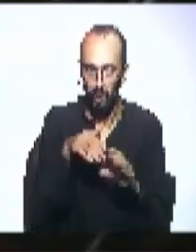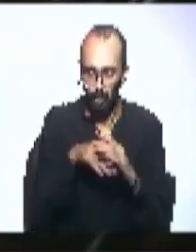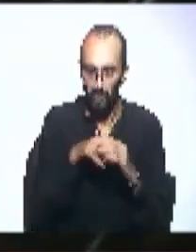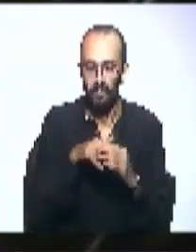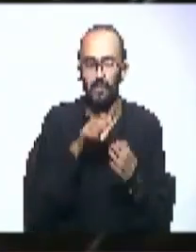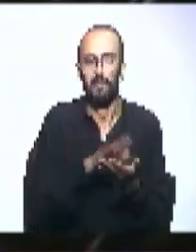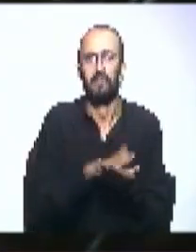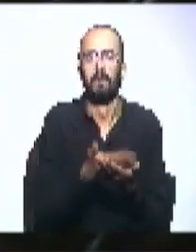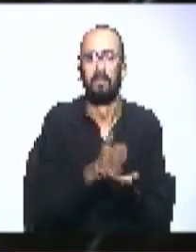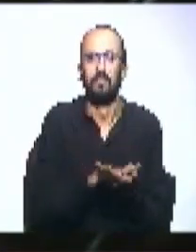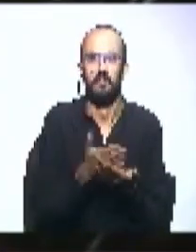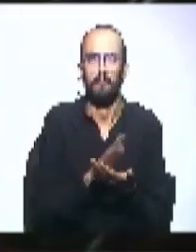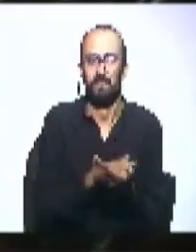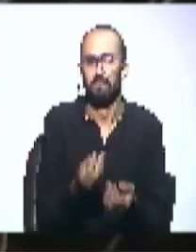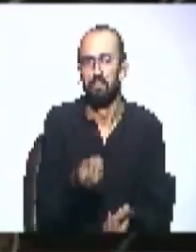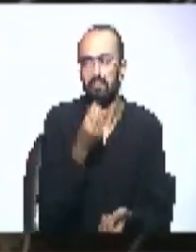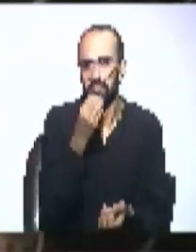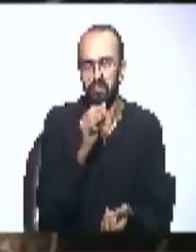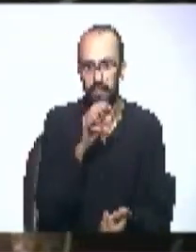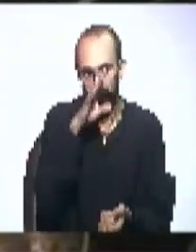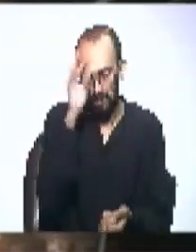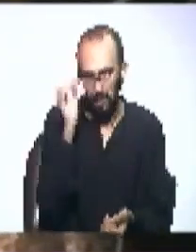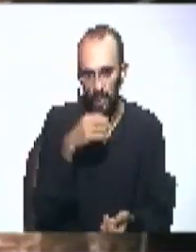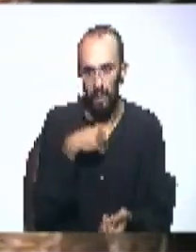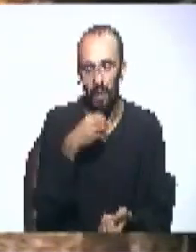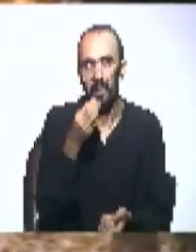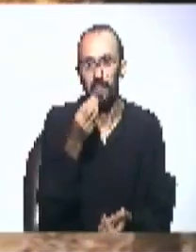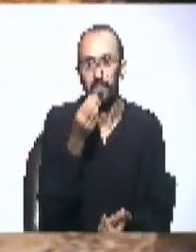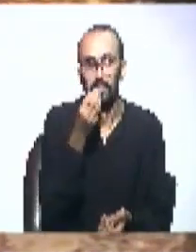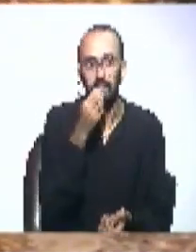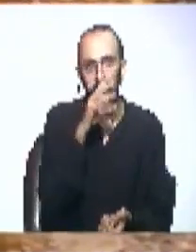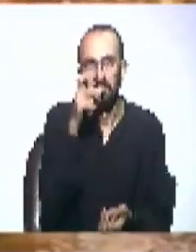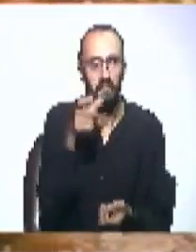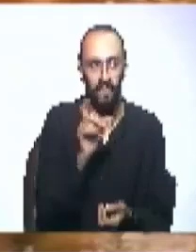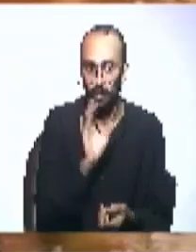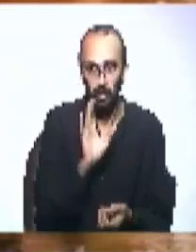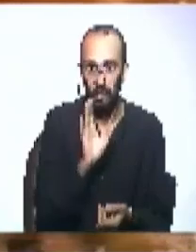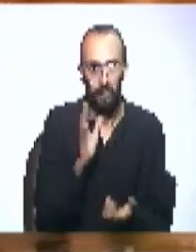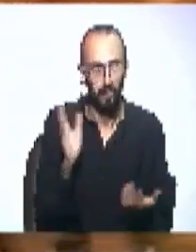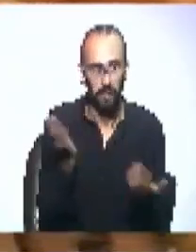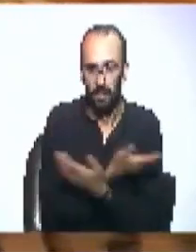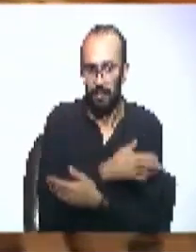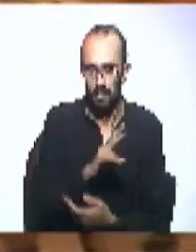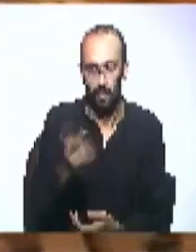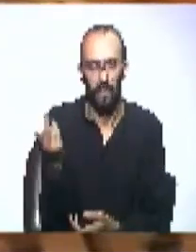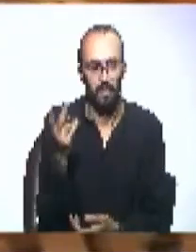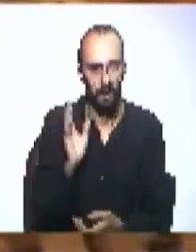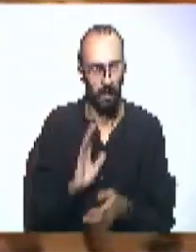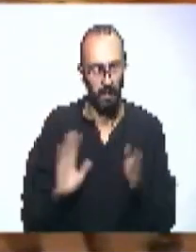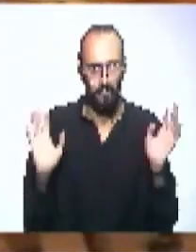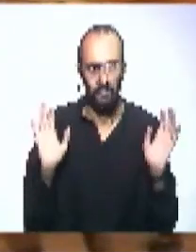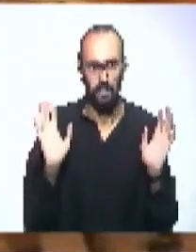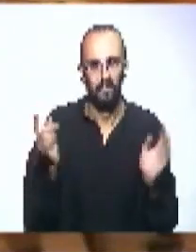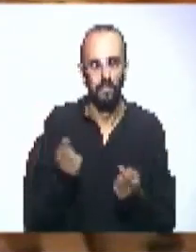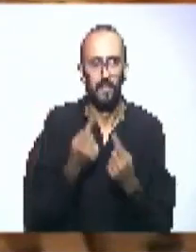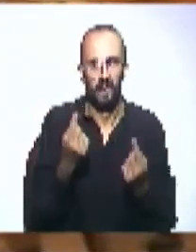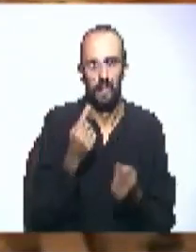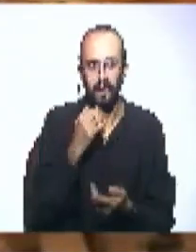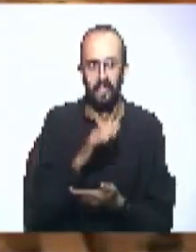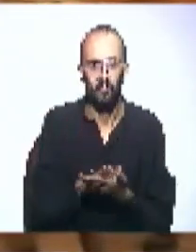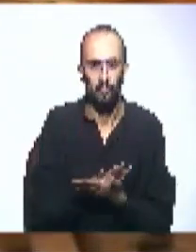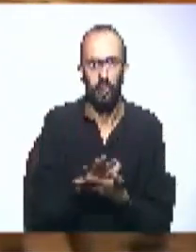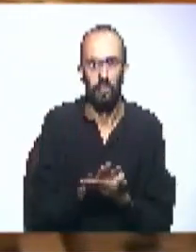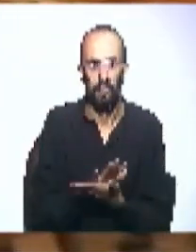الطاسه شمال. ماشي ده يعني لو عايز اخرج بره البرجر ما عنديش برجر، ما عنديش برجر خلاص انا هاخد سندوتش تاني اهو. تمام.